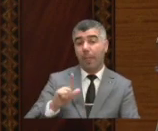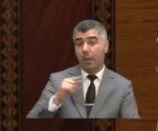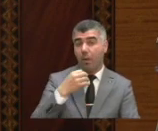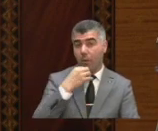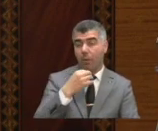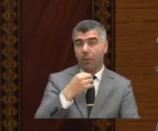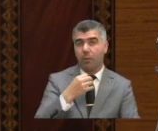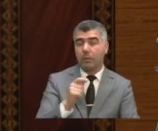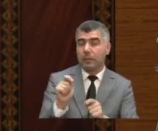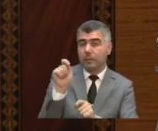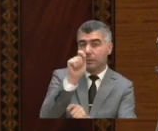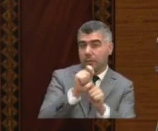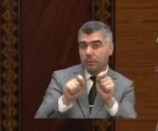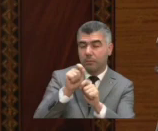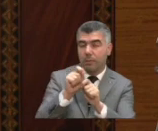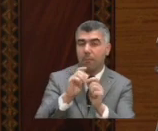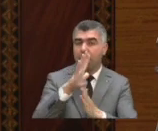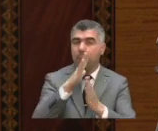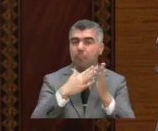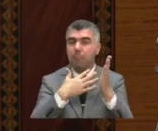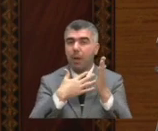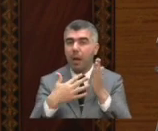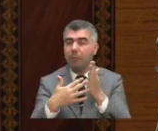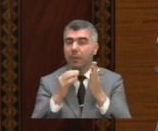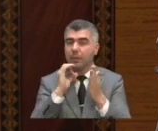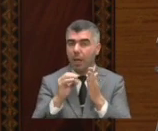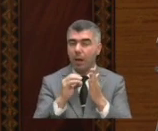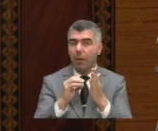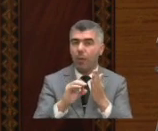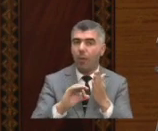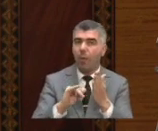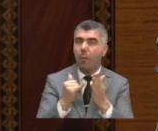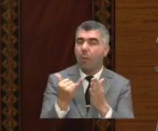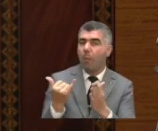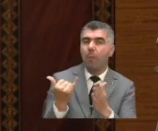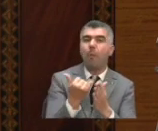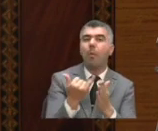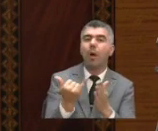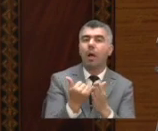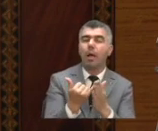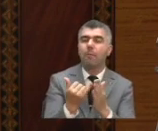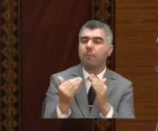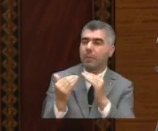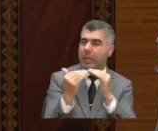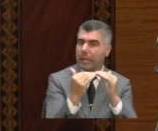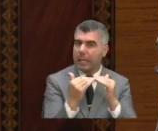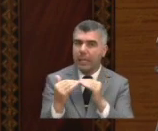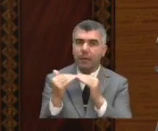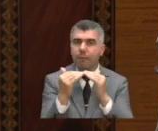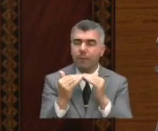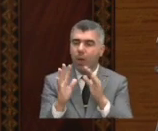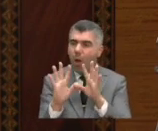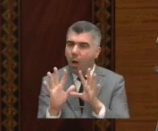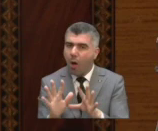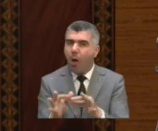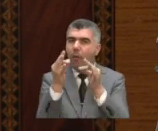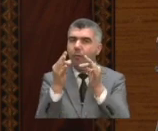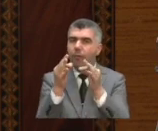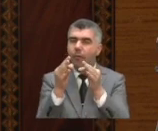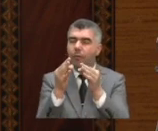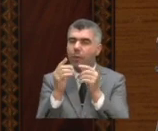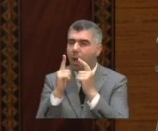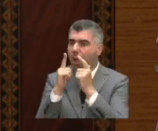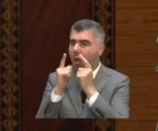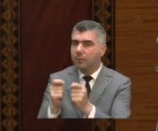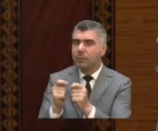تم اعداد هذا البرنامج وفق مقاربه مقاربه التقائه وتشخيص دقيق للحاجيات